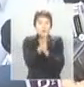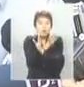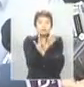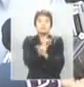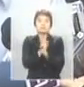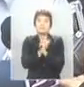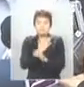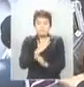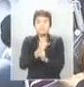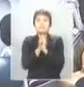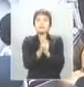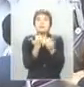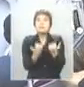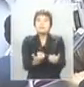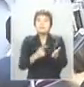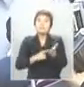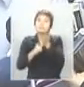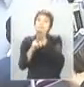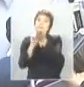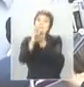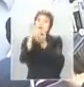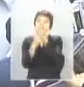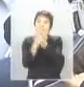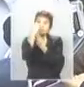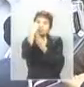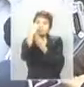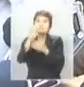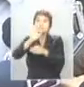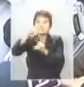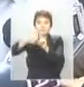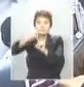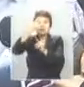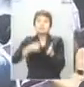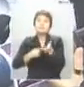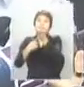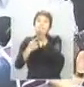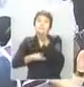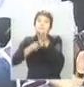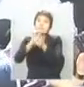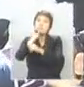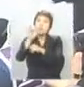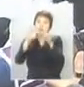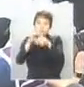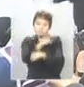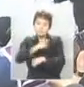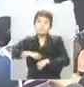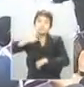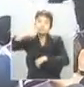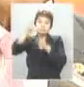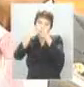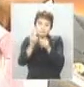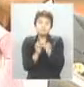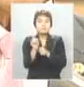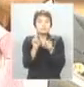จะนำเรื่องขึ้นทูลเกล้าในสัปดาห์แรกของเดือนพฤษภาคมดำเนินการตามนั้นครับแต่ว่าการแถลงเนี่ยจะใช้เวลาที่เหมาะส